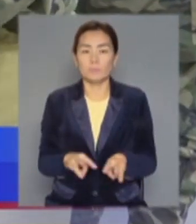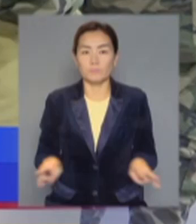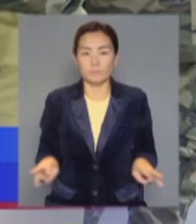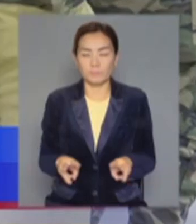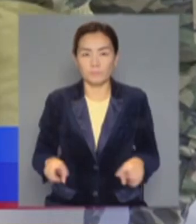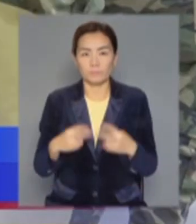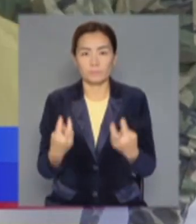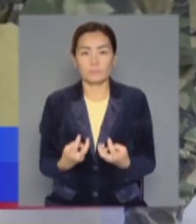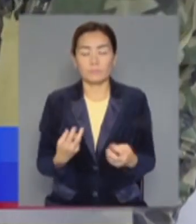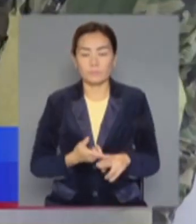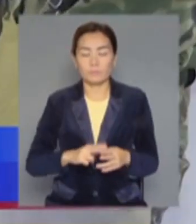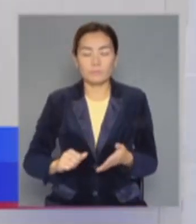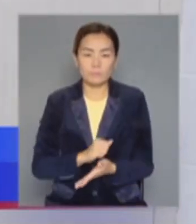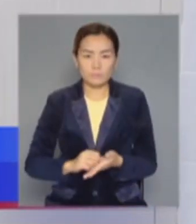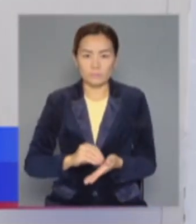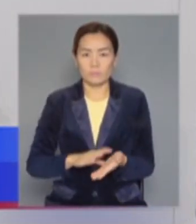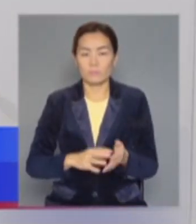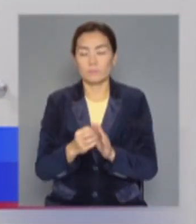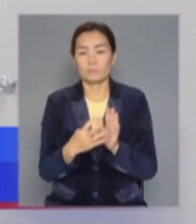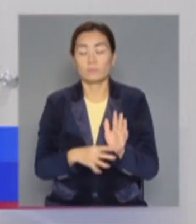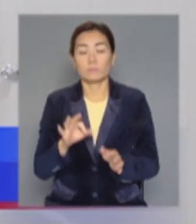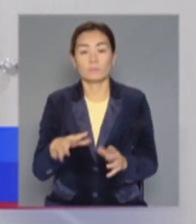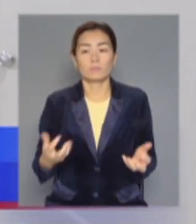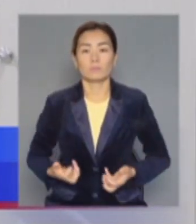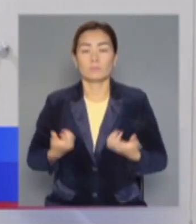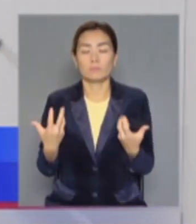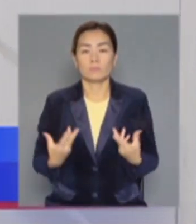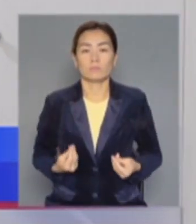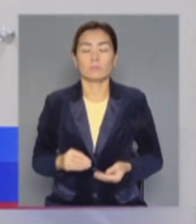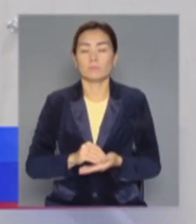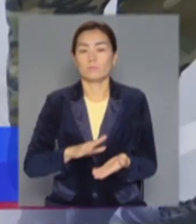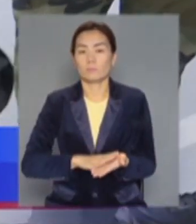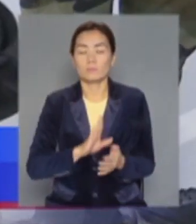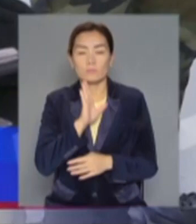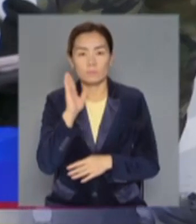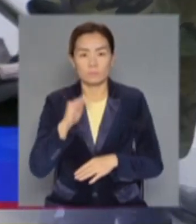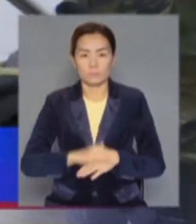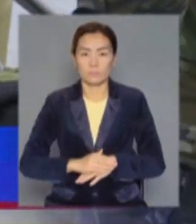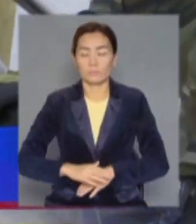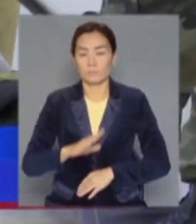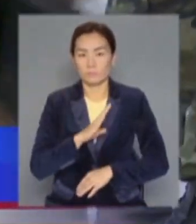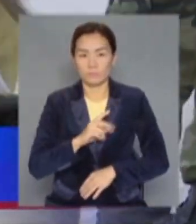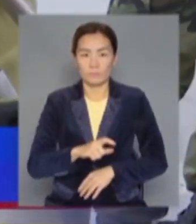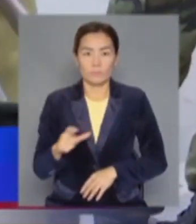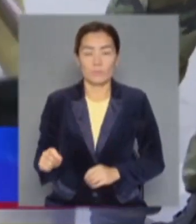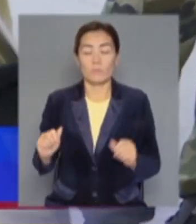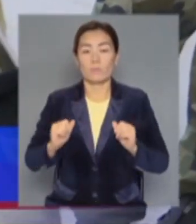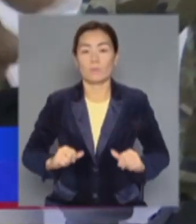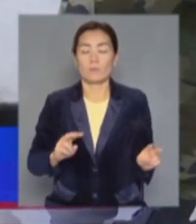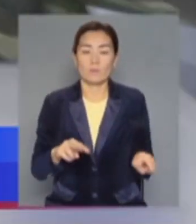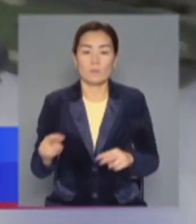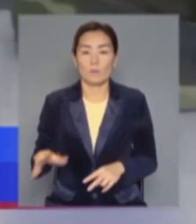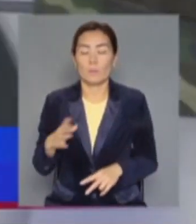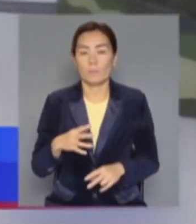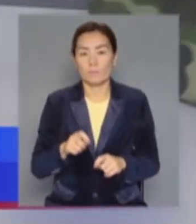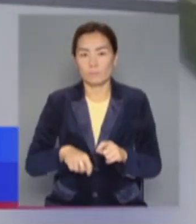мемлекеттік комитеті құрылды. Осы құжат негізінде 19 қазан құтқарушылар күні болып белгіленді. Таңның атысы, кештің батысы тұрғындар тыныштығын қамтамасыз етіп